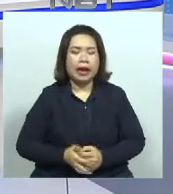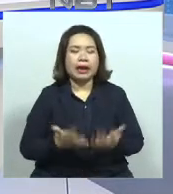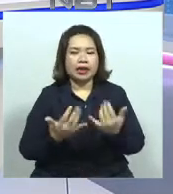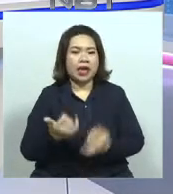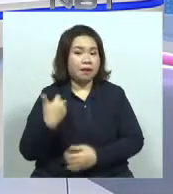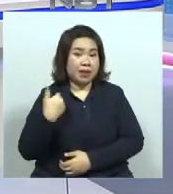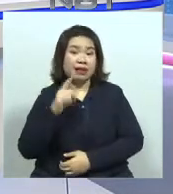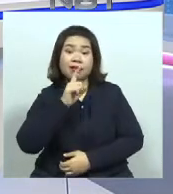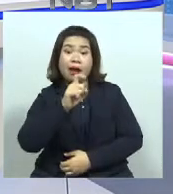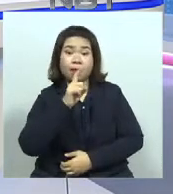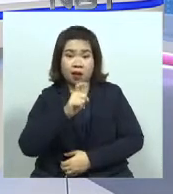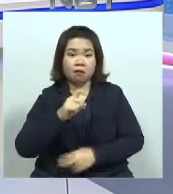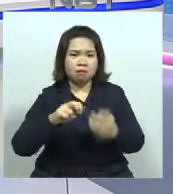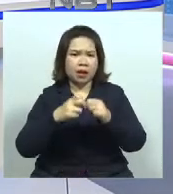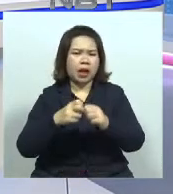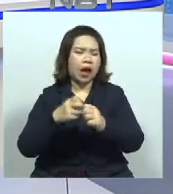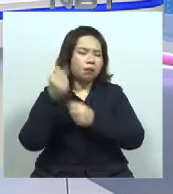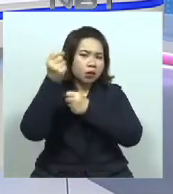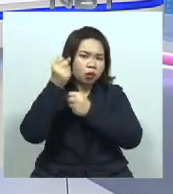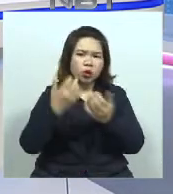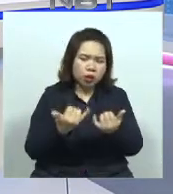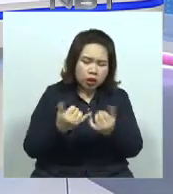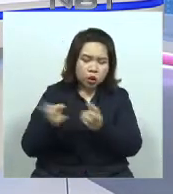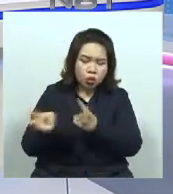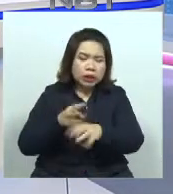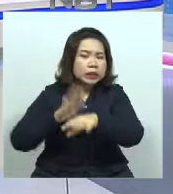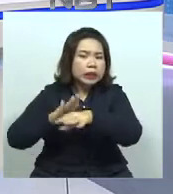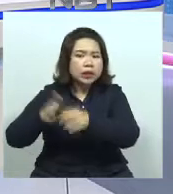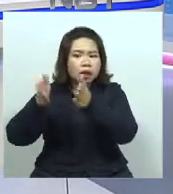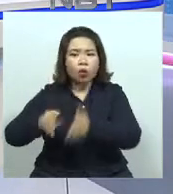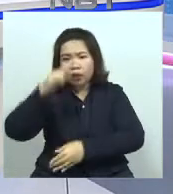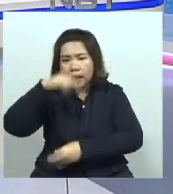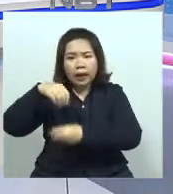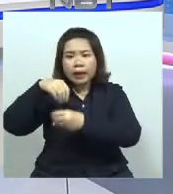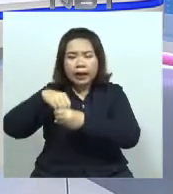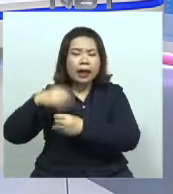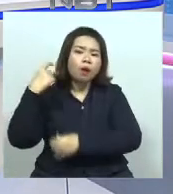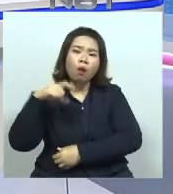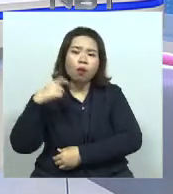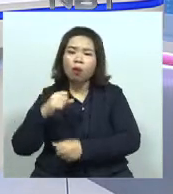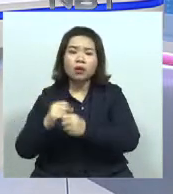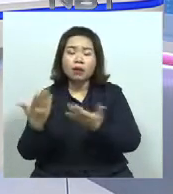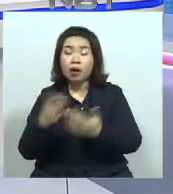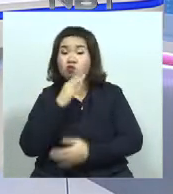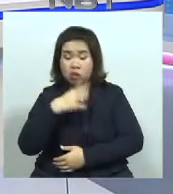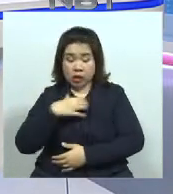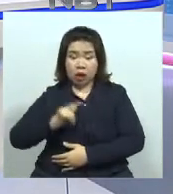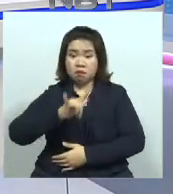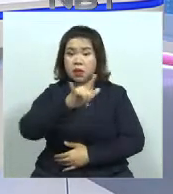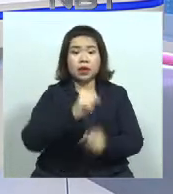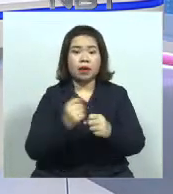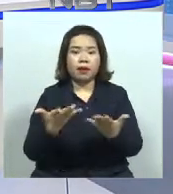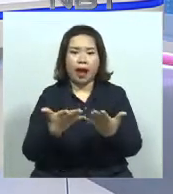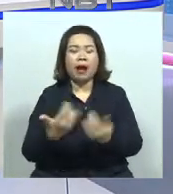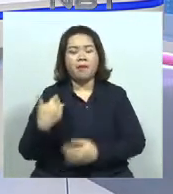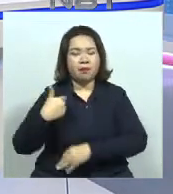การณ์การชุมนุมล่าสุดรวมถึงการดูแลแจ้งเตือนคนไทยที่อาศัยอยู่ในฮ่องกงและผู้ที่จะไปท่องเที่ยวที่นั่นนะคะจากท่าน